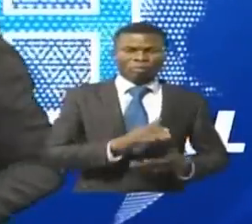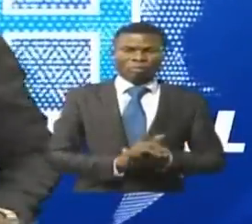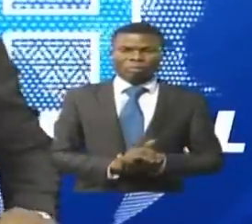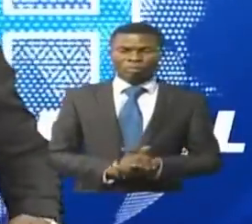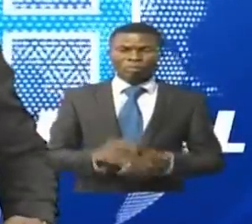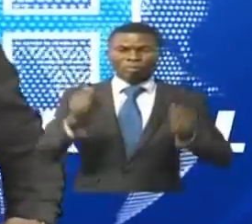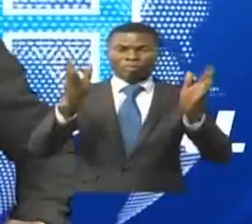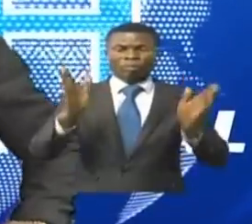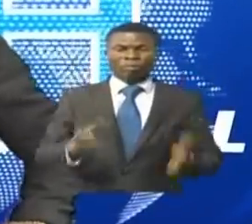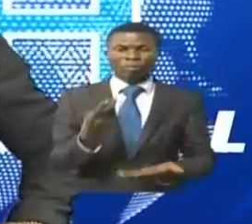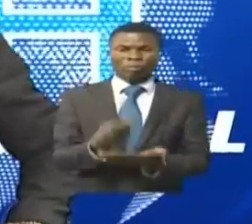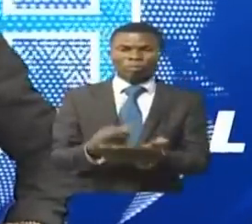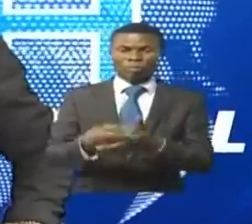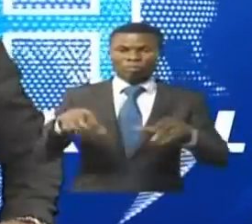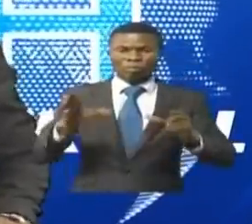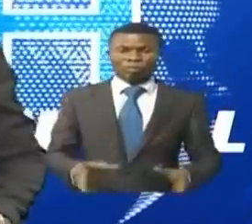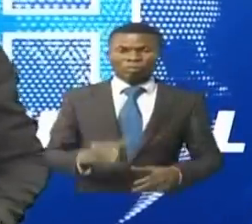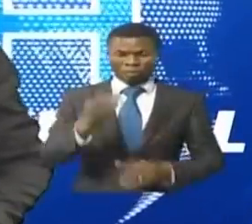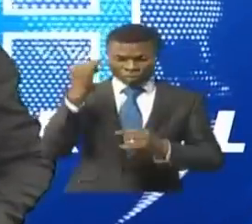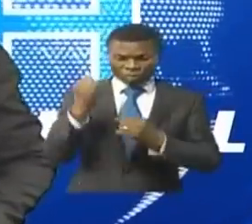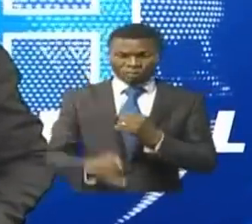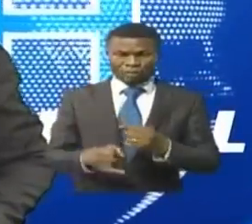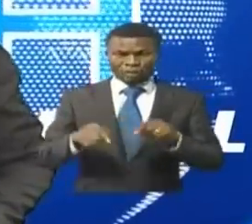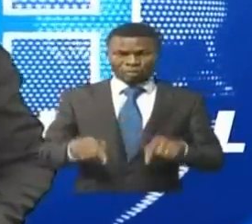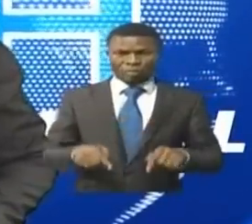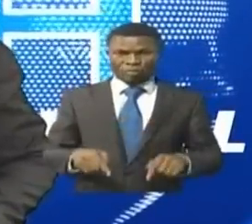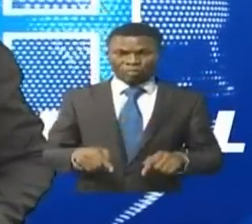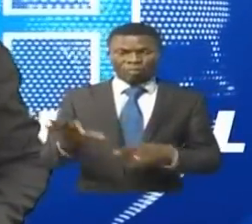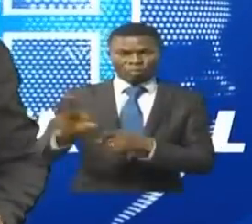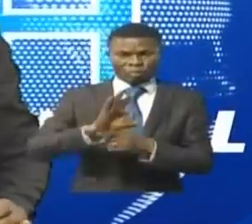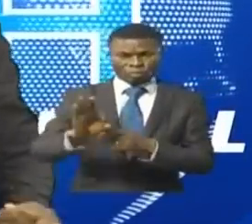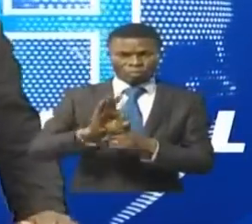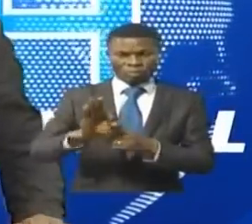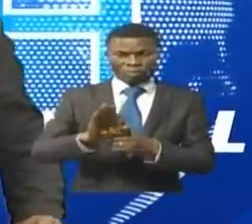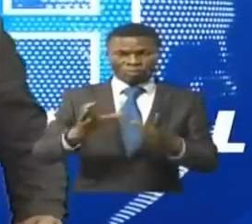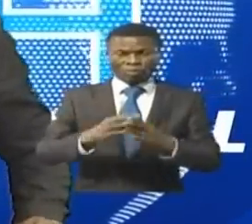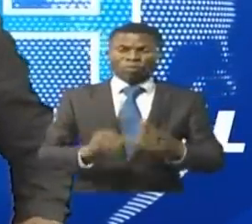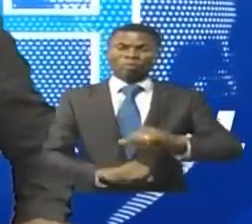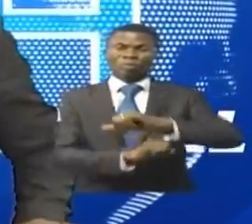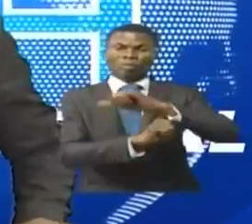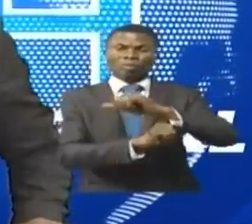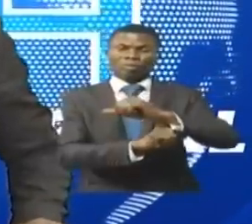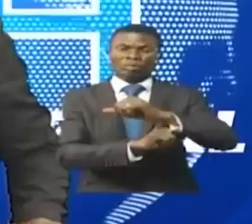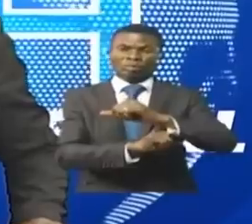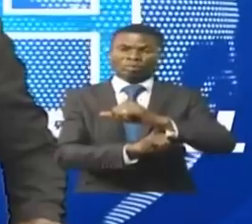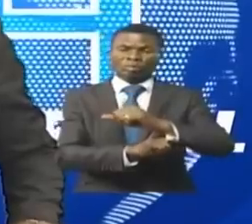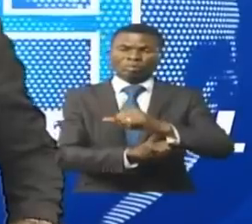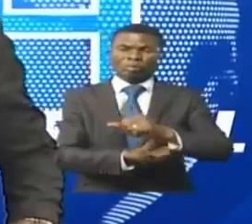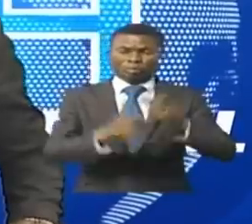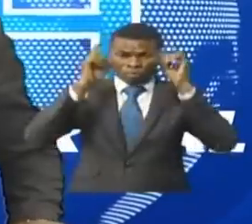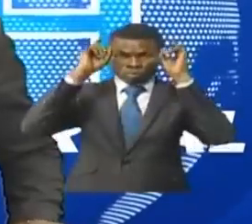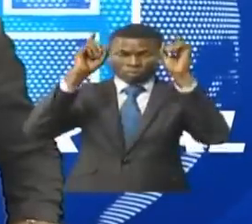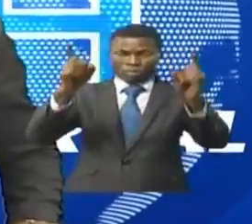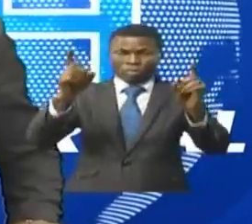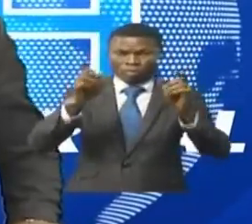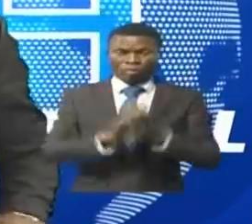Les journalistes sportifs congolais ont bouclé aujourd'hui leur formation avec l'appui de Canal+. La cérémonie de clôture a